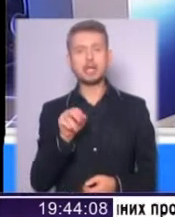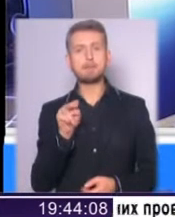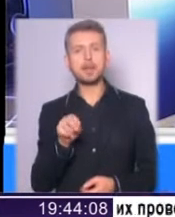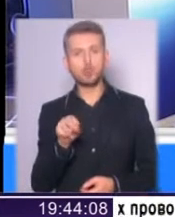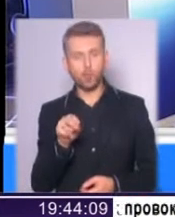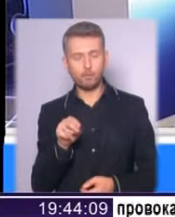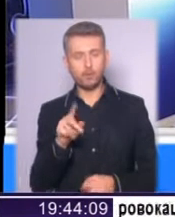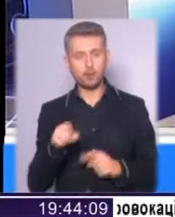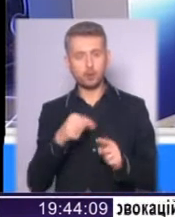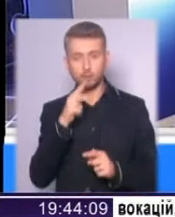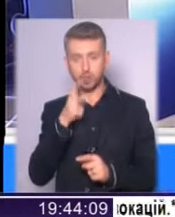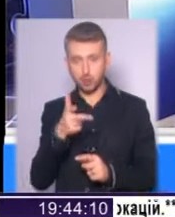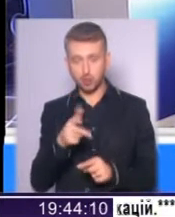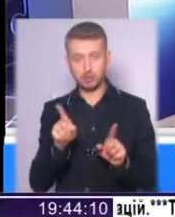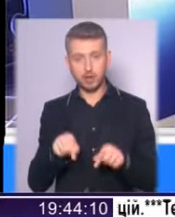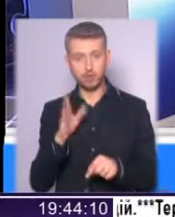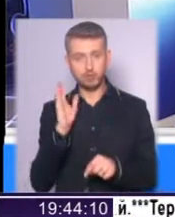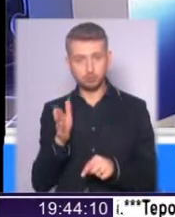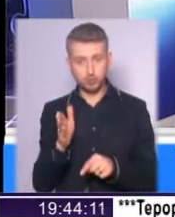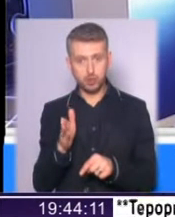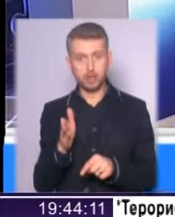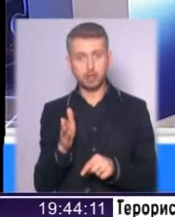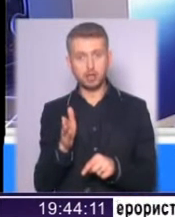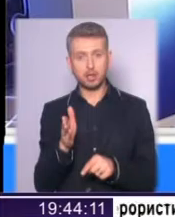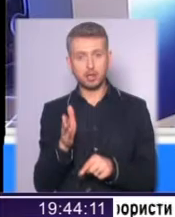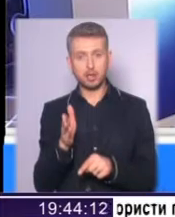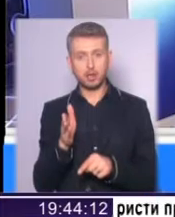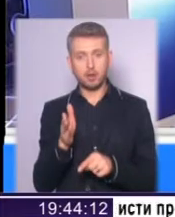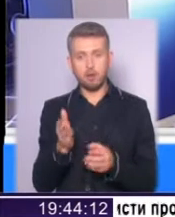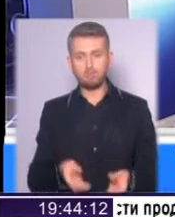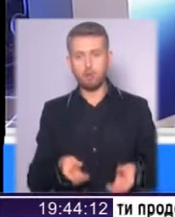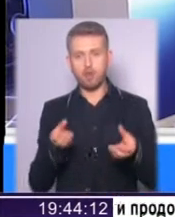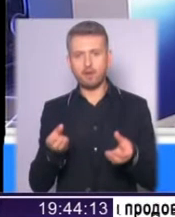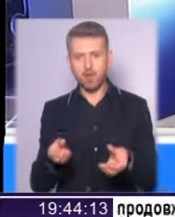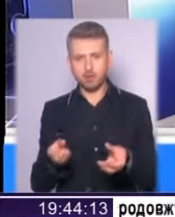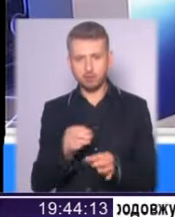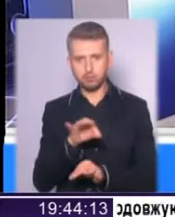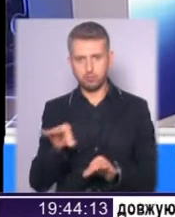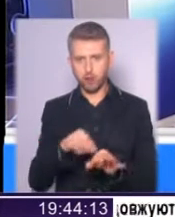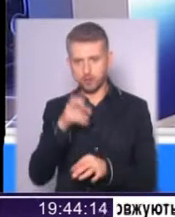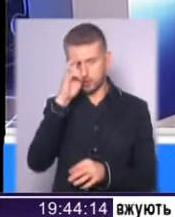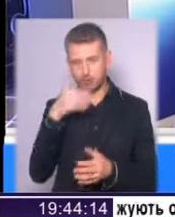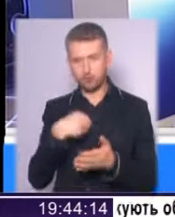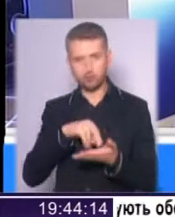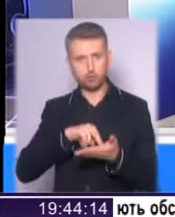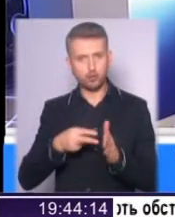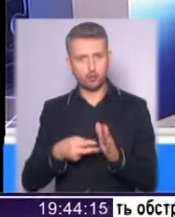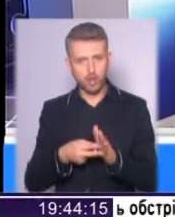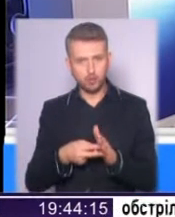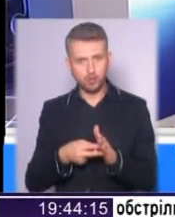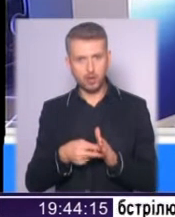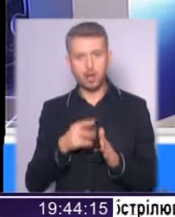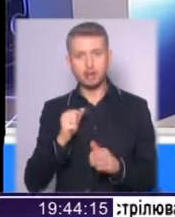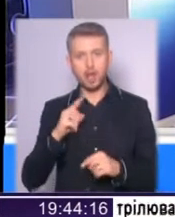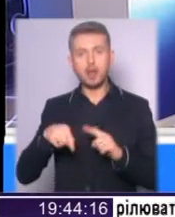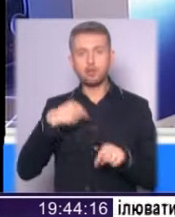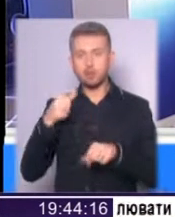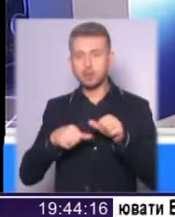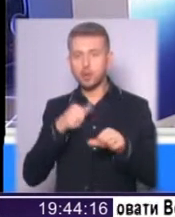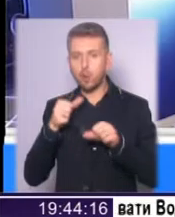хотів два запитання задати. Скажіть, будь ласка, от на ваш погляд, як депутата Верховної Ради